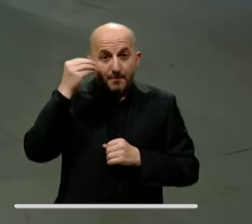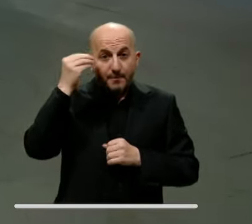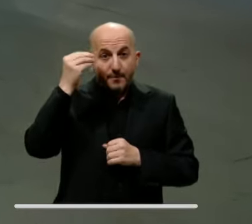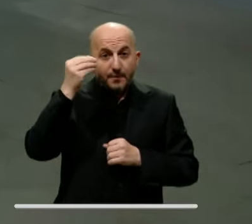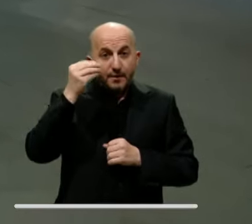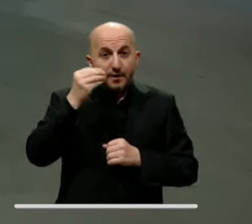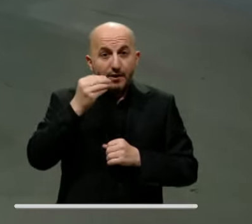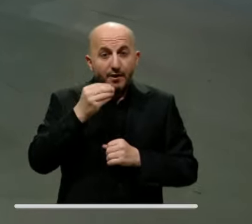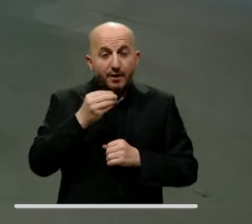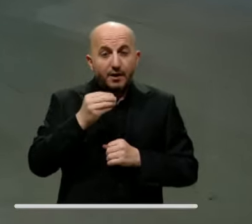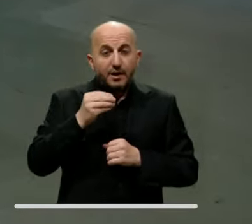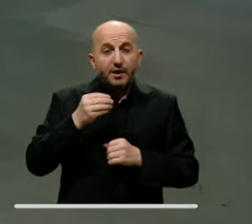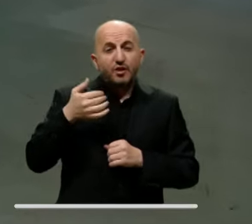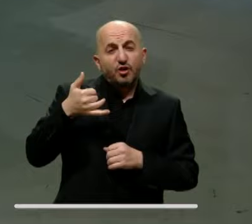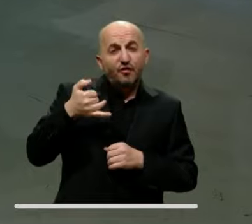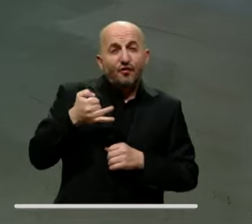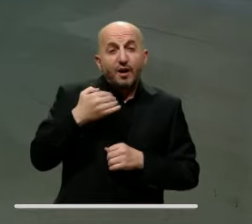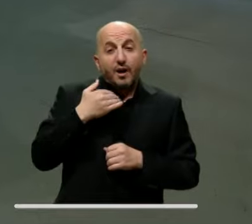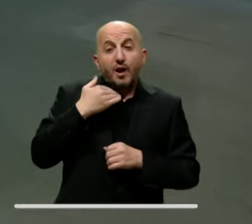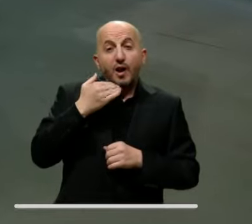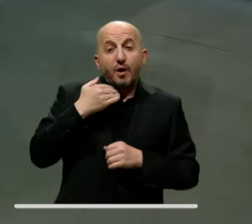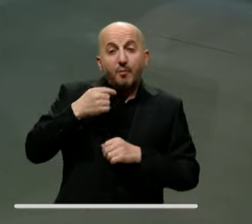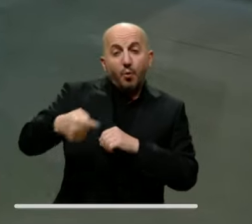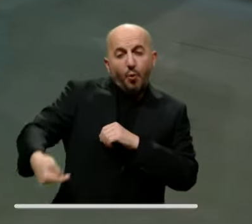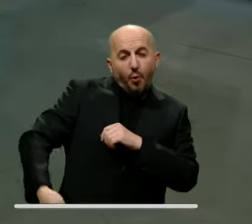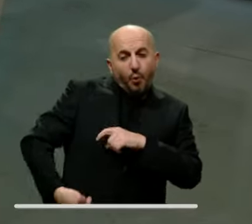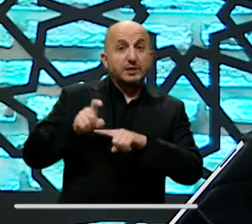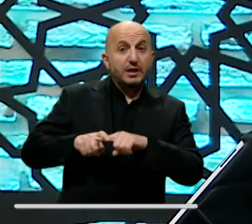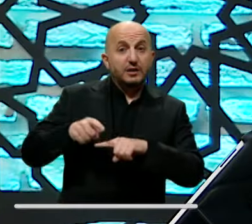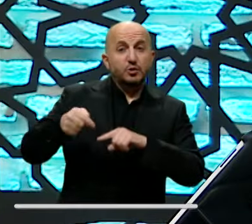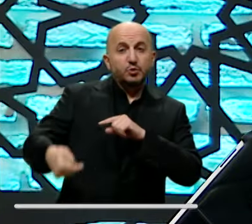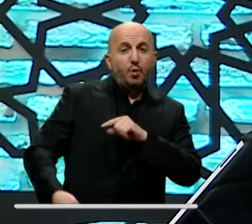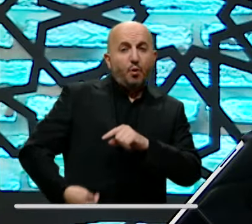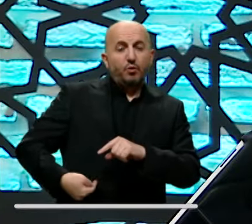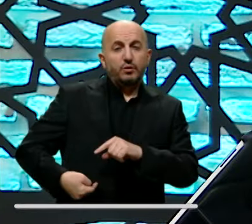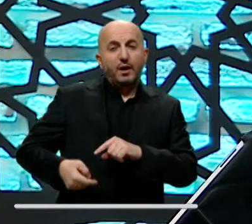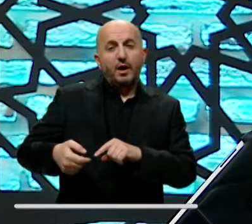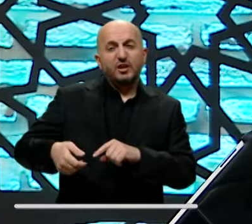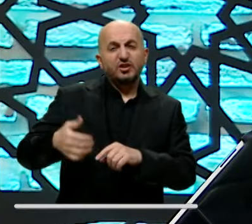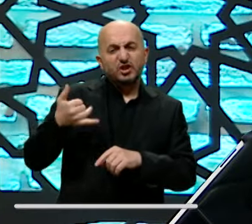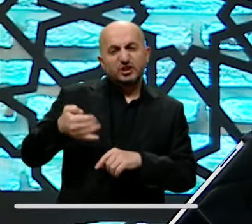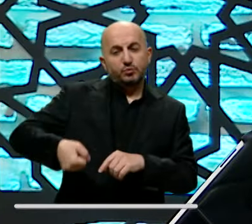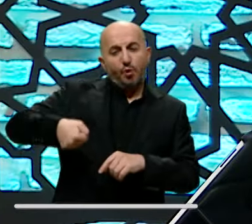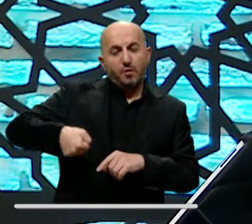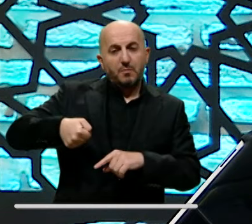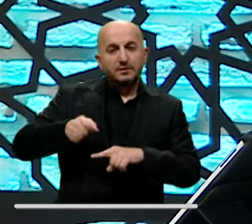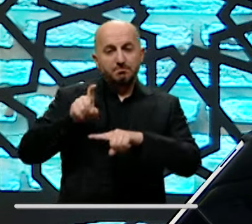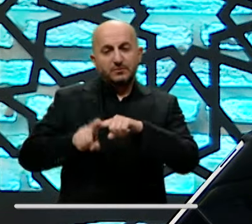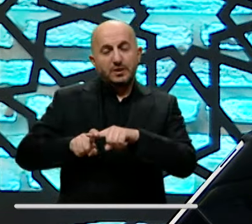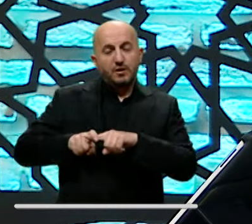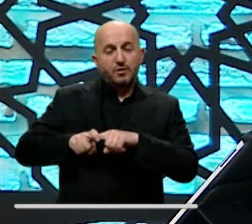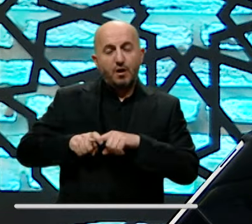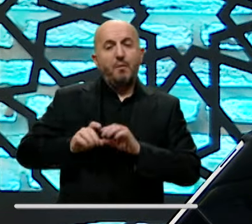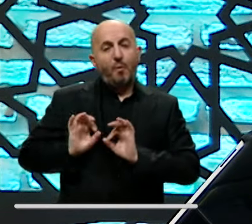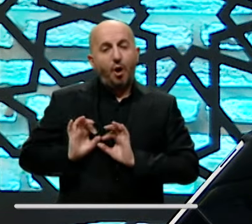sona takılı bir insan nasıl namaz kılabilir mi kılamaz mı onu soracaktım Peki efendim soralım Cenabı Allah hayırlı şifalar ihsan